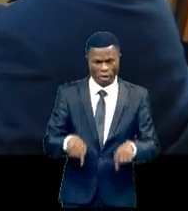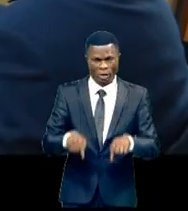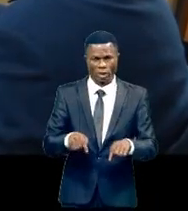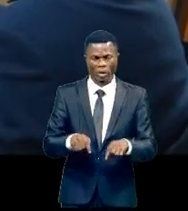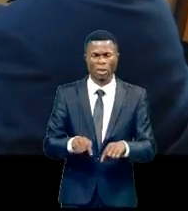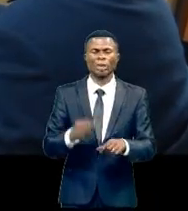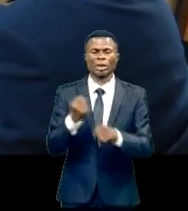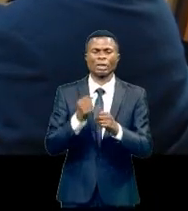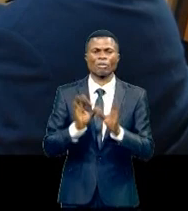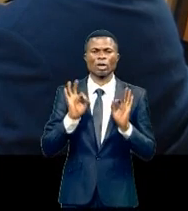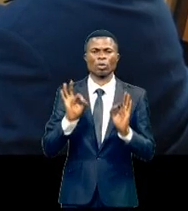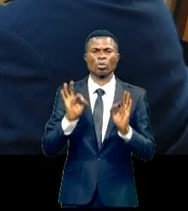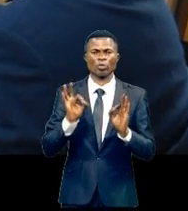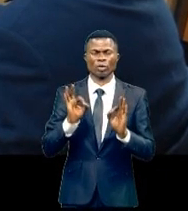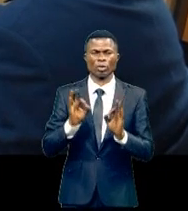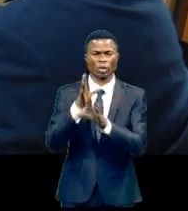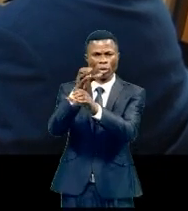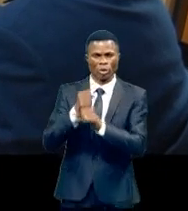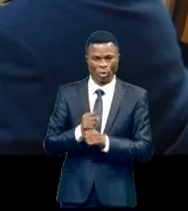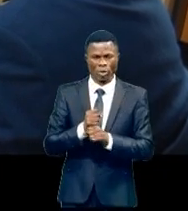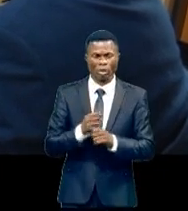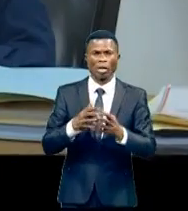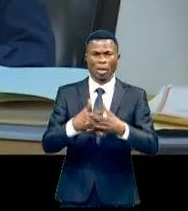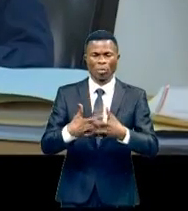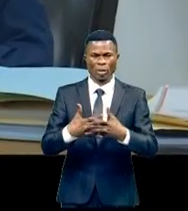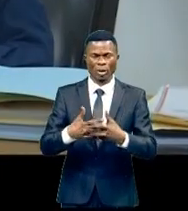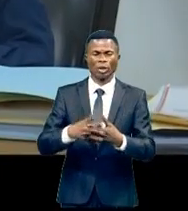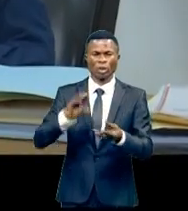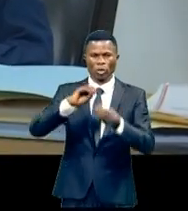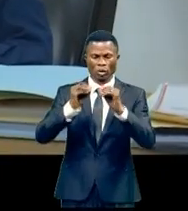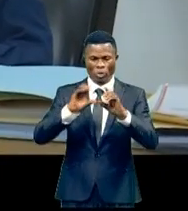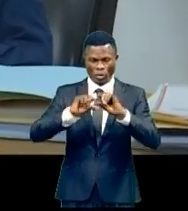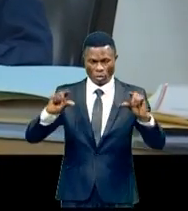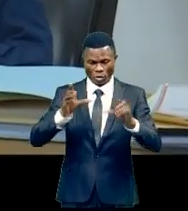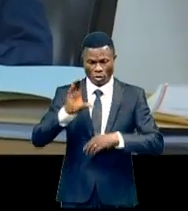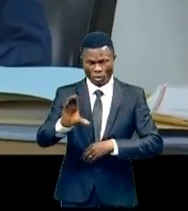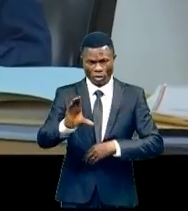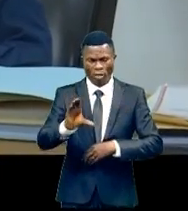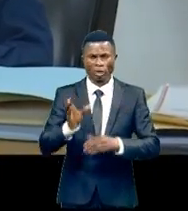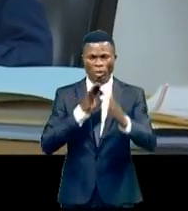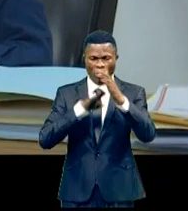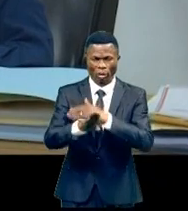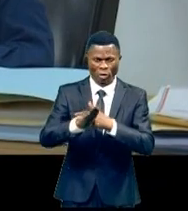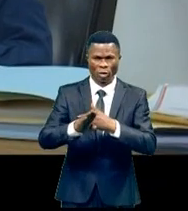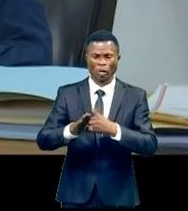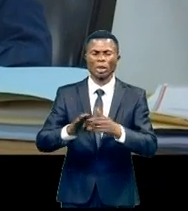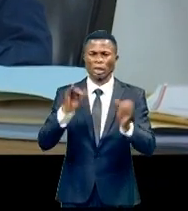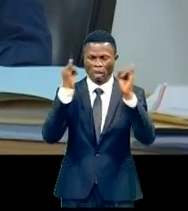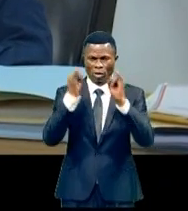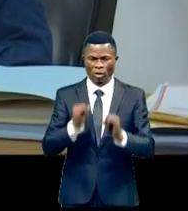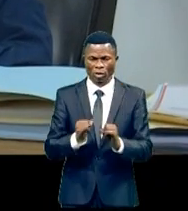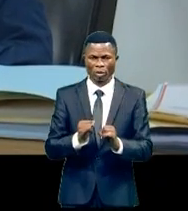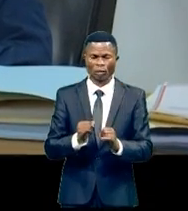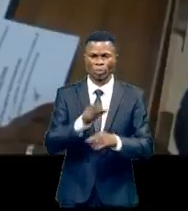nouveaux emplois. L'acquisition d'un logiciel d'immatriculation qui sera intégré notamment au logiciel Sidonia de